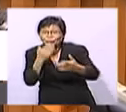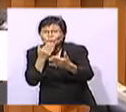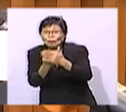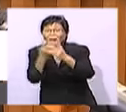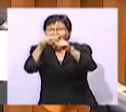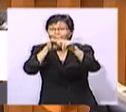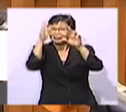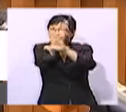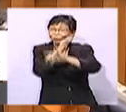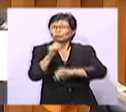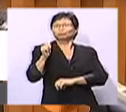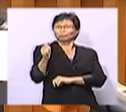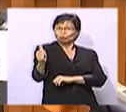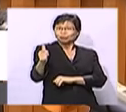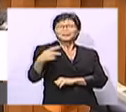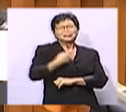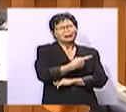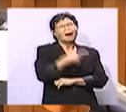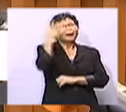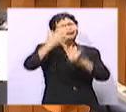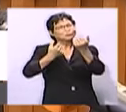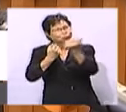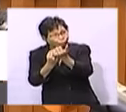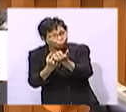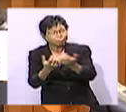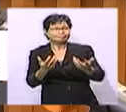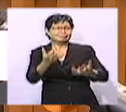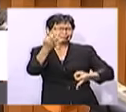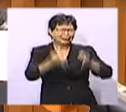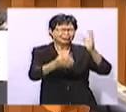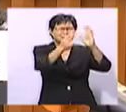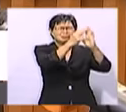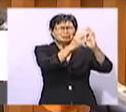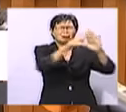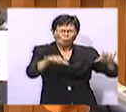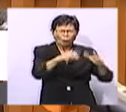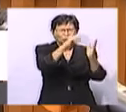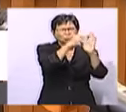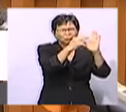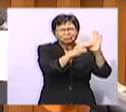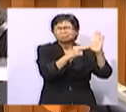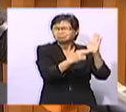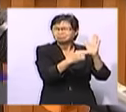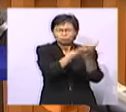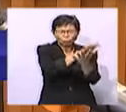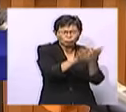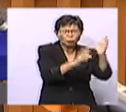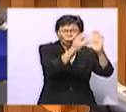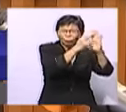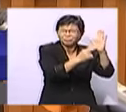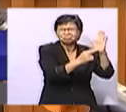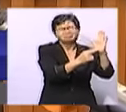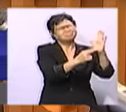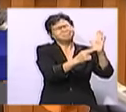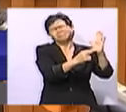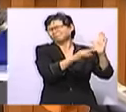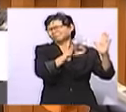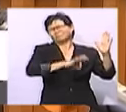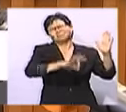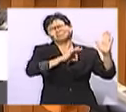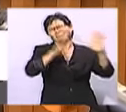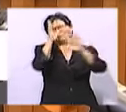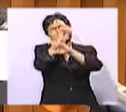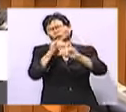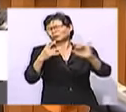Sarawak, kita akan sokong. Kalau penggubalan ini tidak memberi manfaat